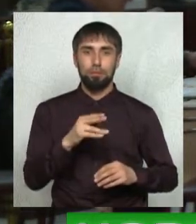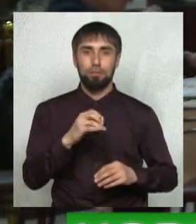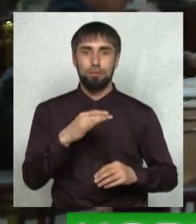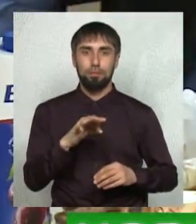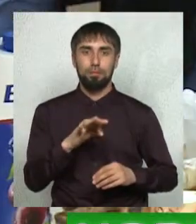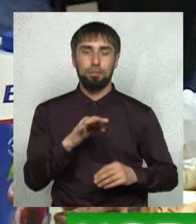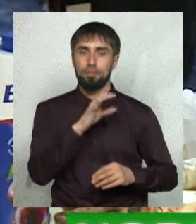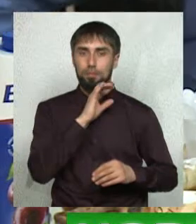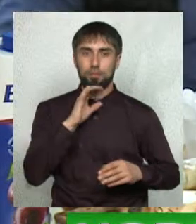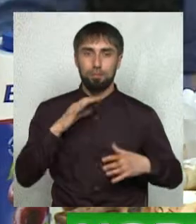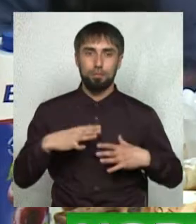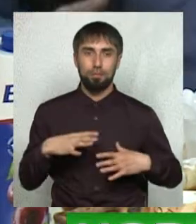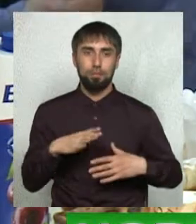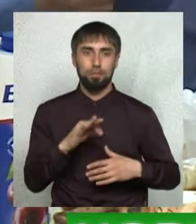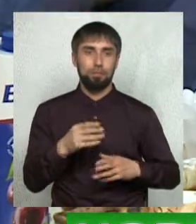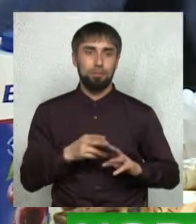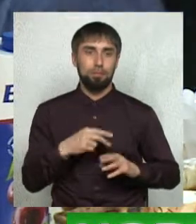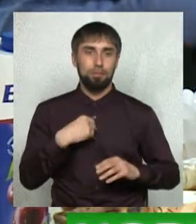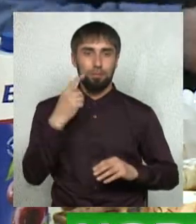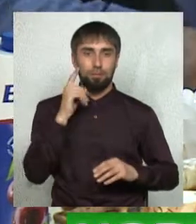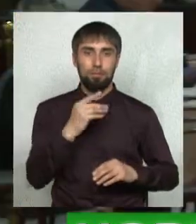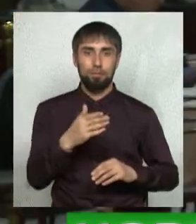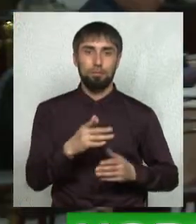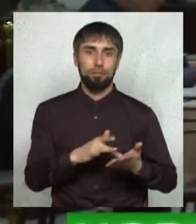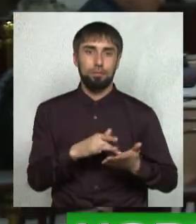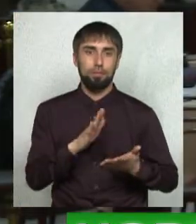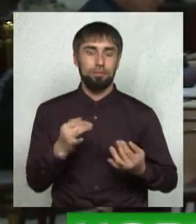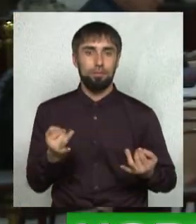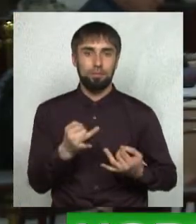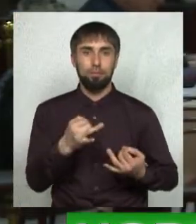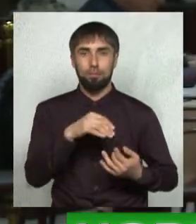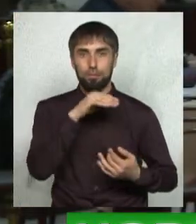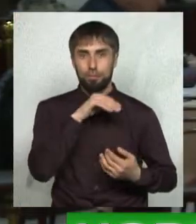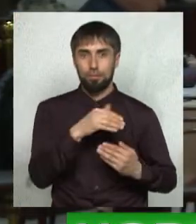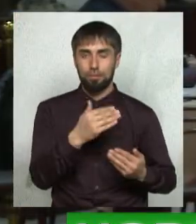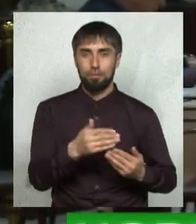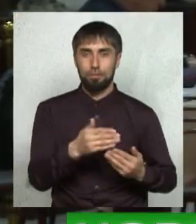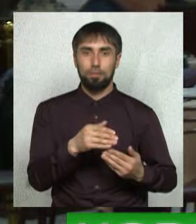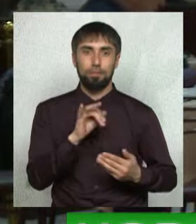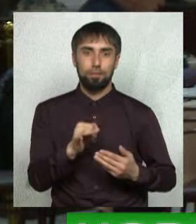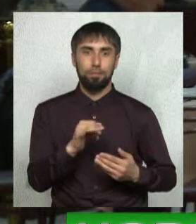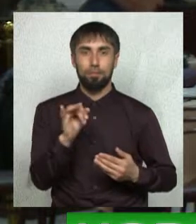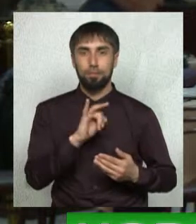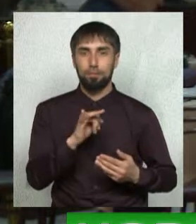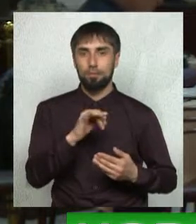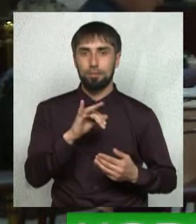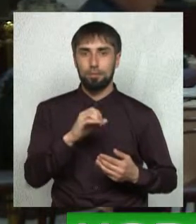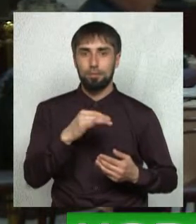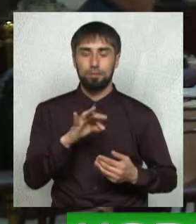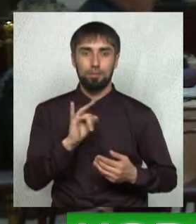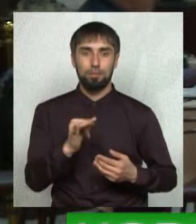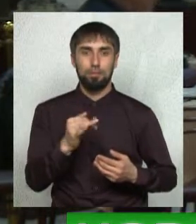искусству Северного Кавказа. Вот, я думаю, эта книга вызовет определенный интерес и у профессионалов, у историков искусства,